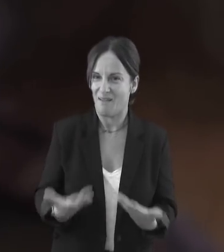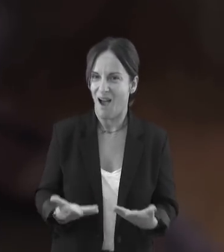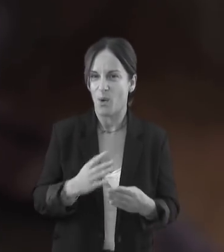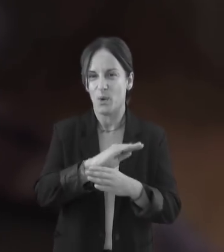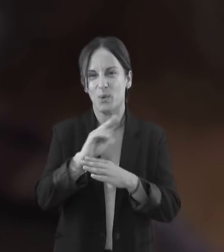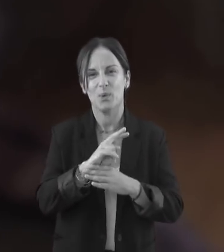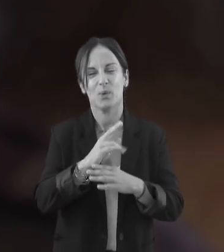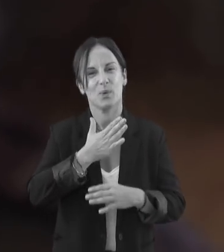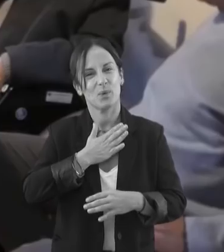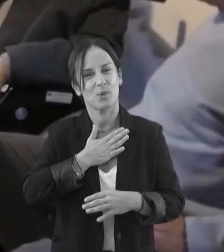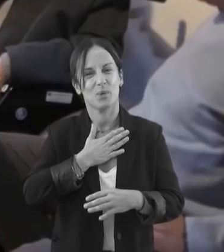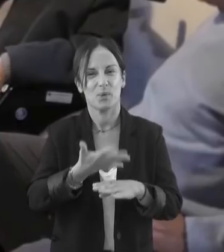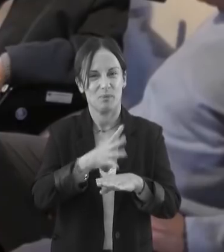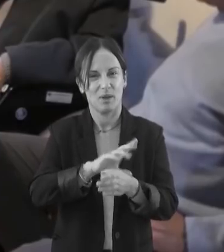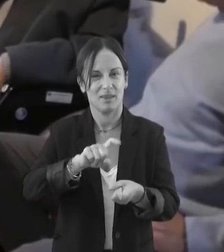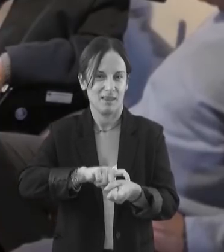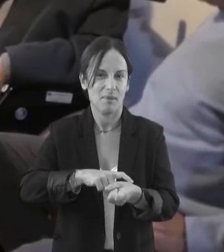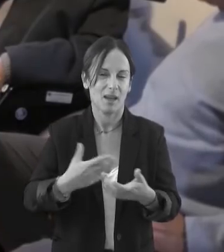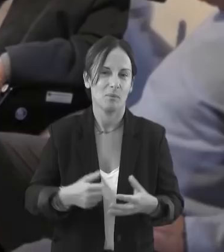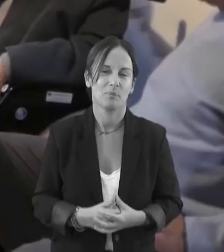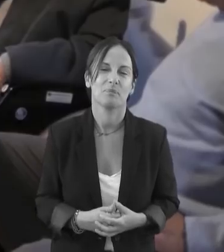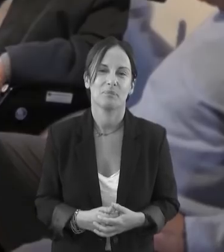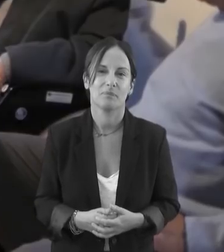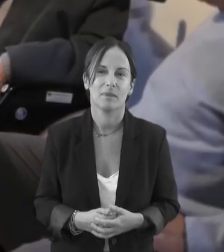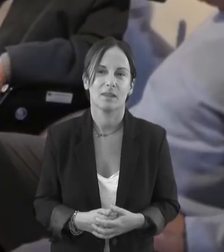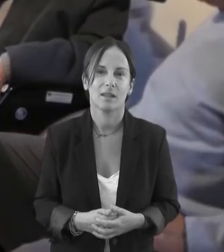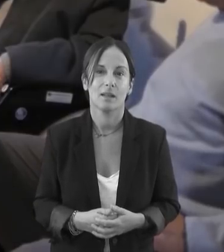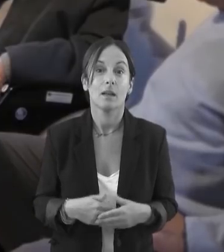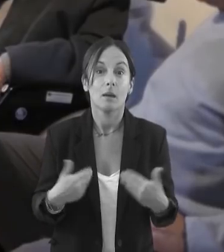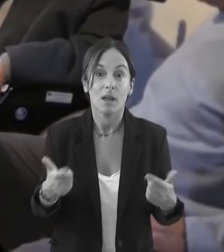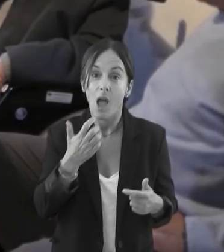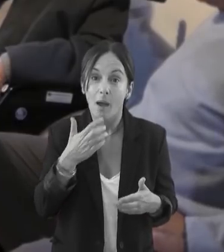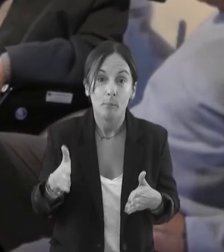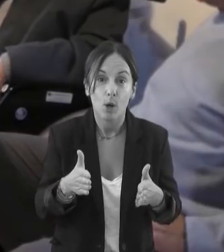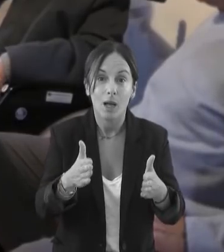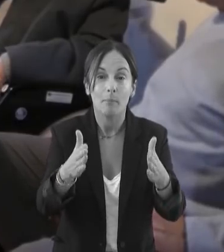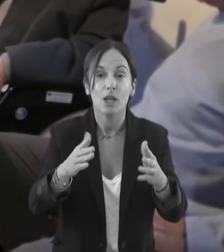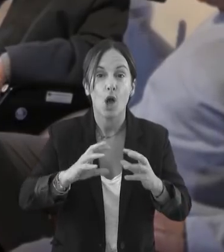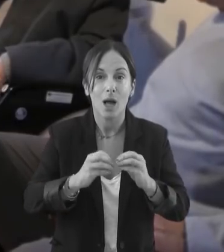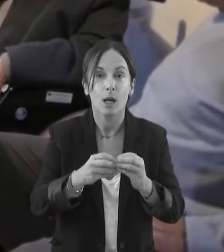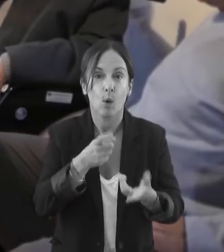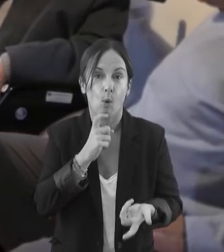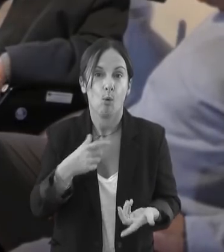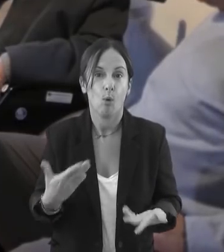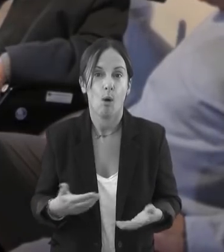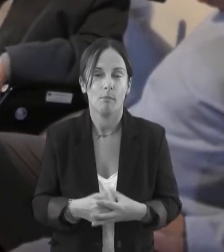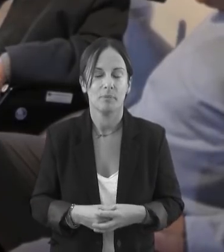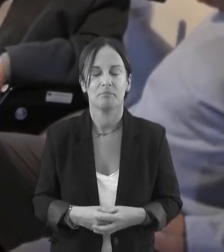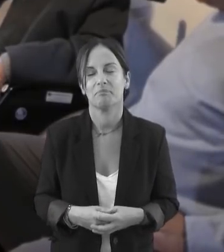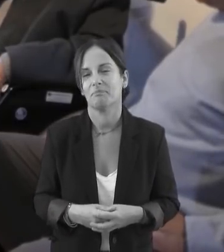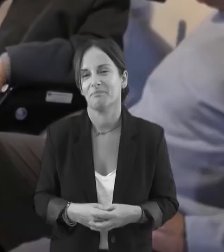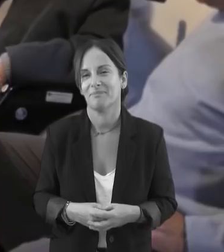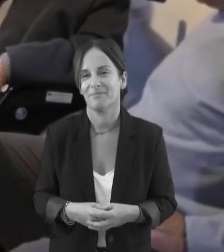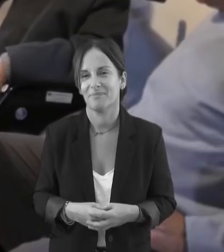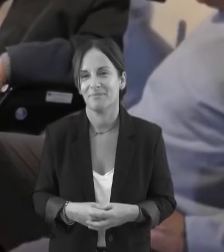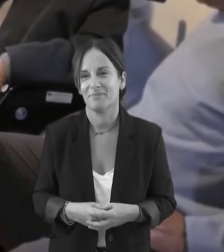me'n vaig escapat. Veure ara alumnes que se dediquen a això és important. Has donat l'ofici a una